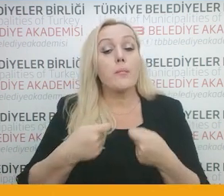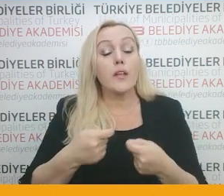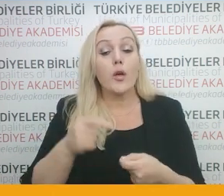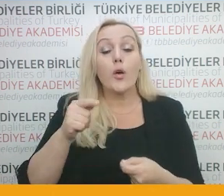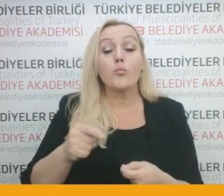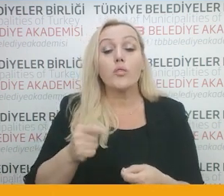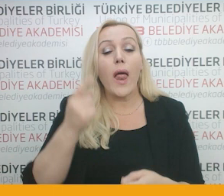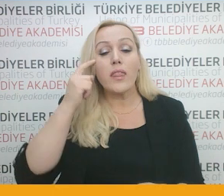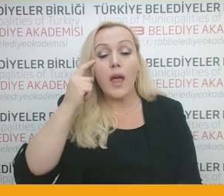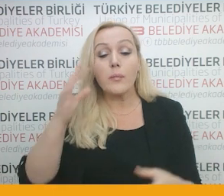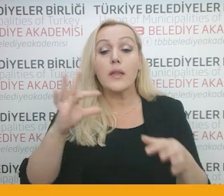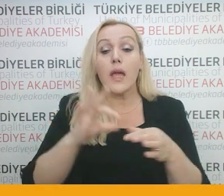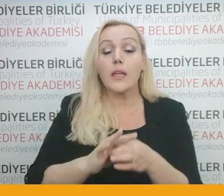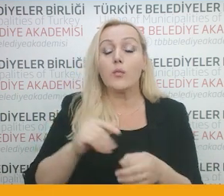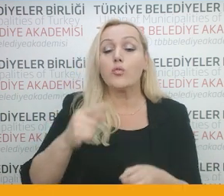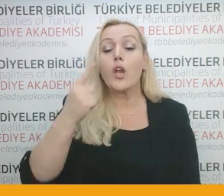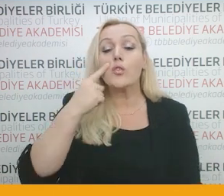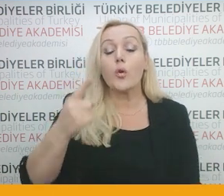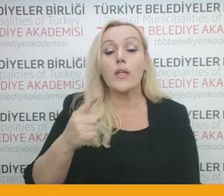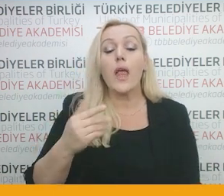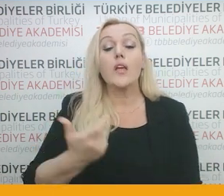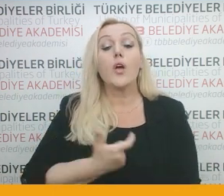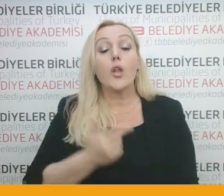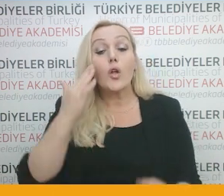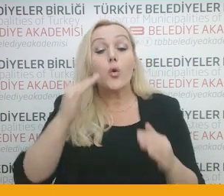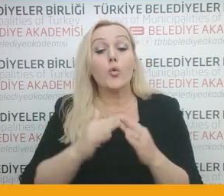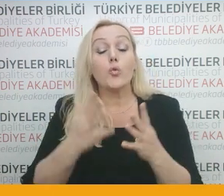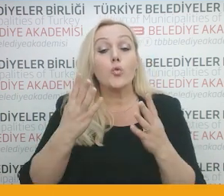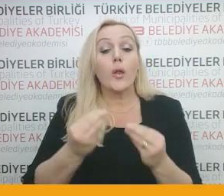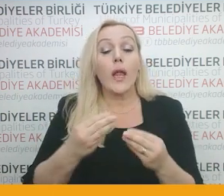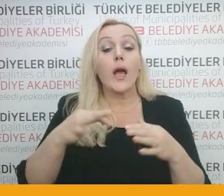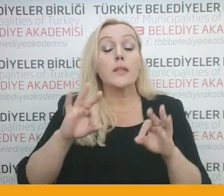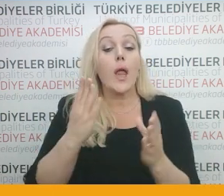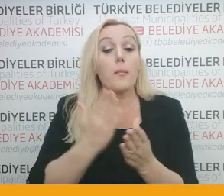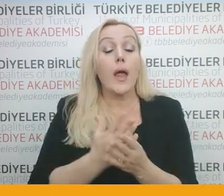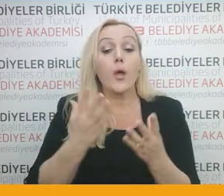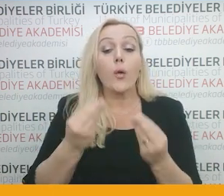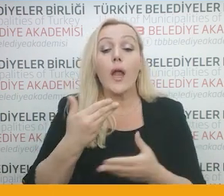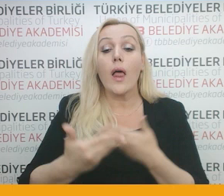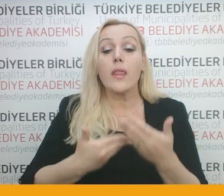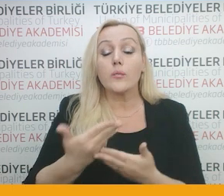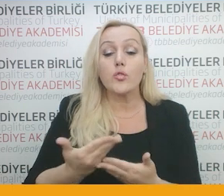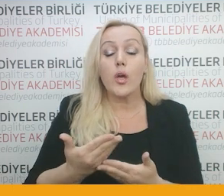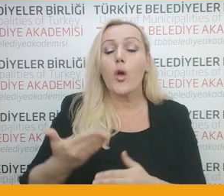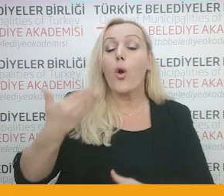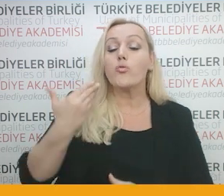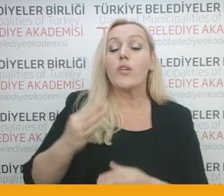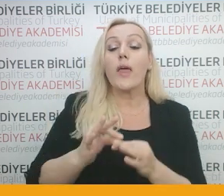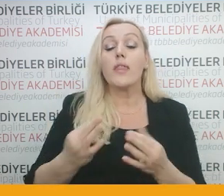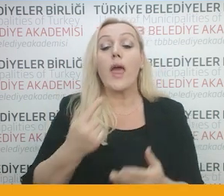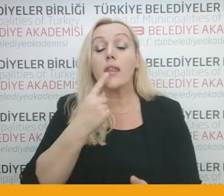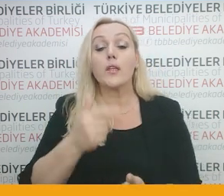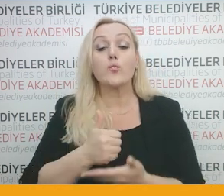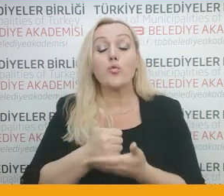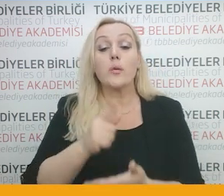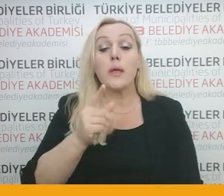ilişkin hususları gösteren ve usulüne uygun olarak yürürlüğe konulan belge şeklinde tanımlanmış. Daha önce ne dedik? Bütçe